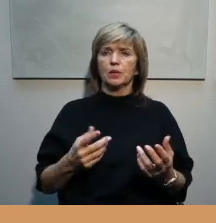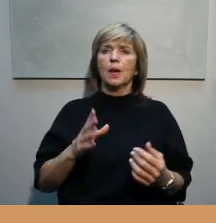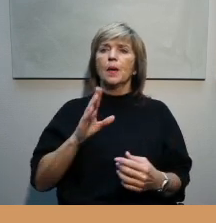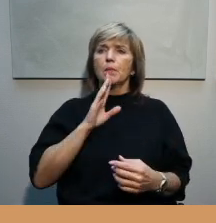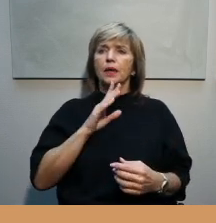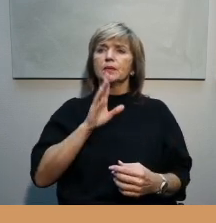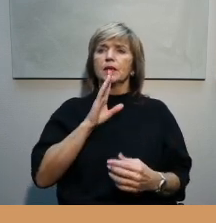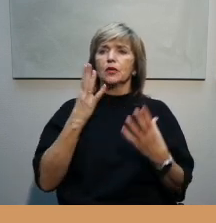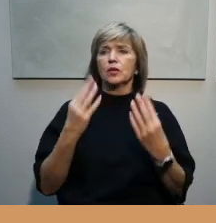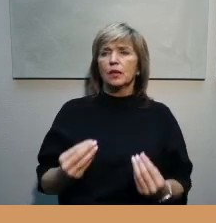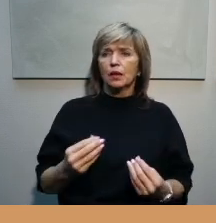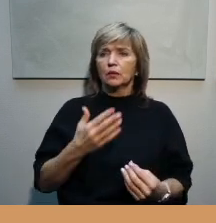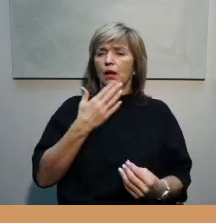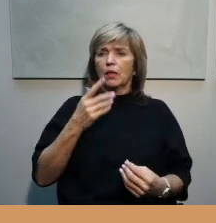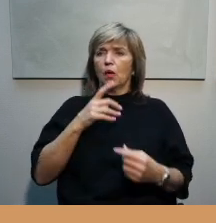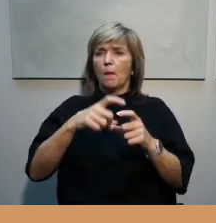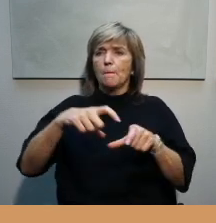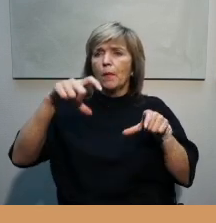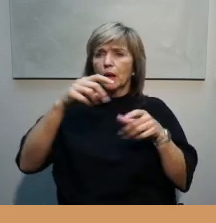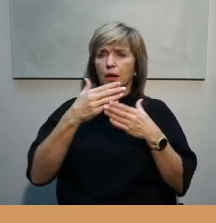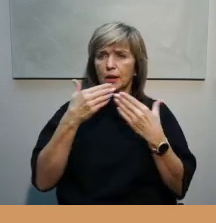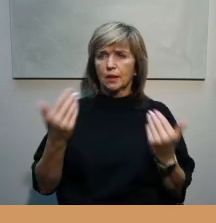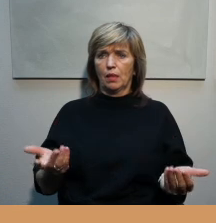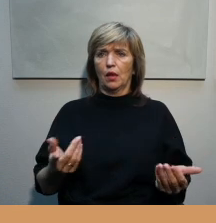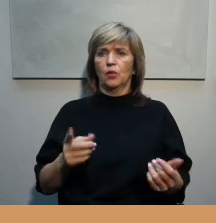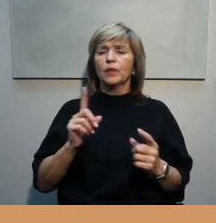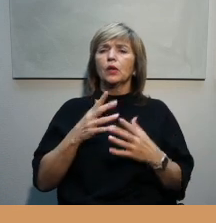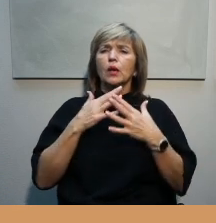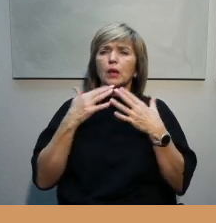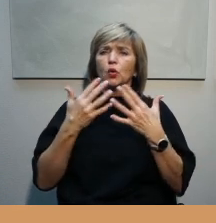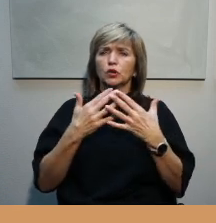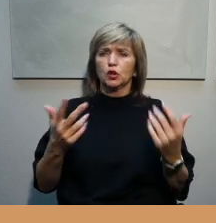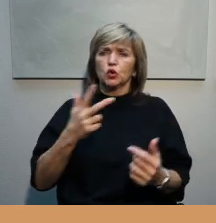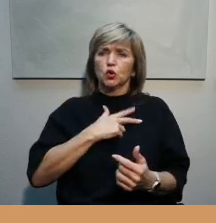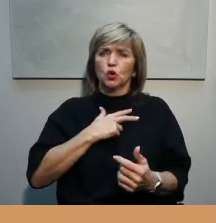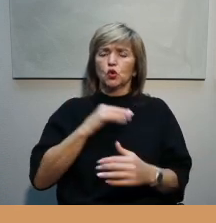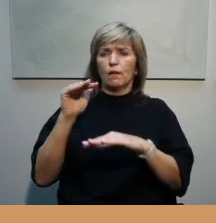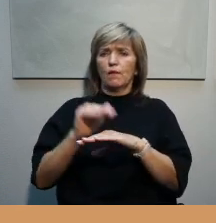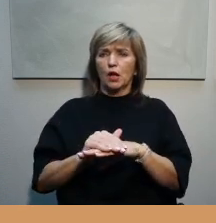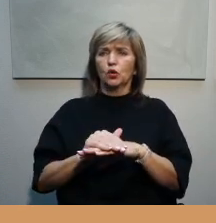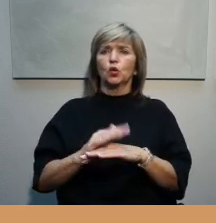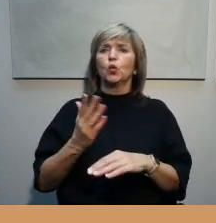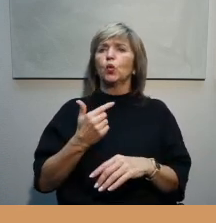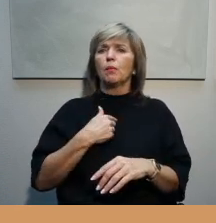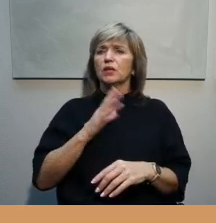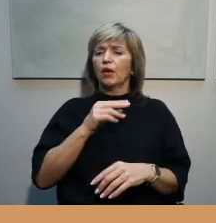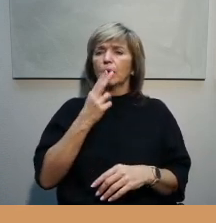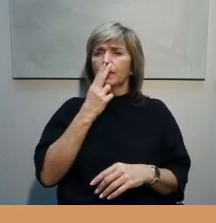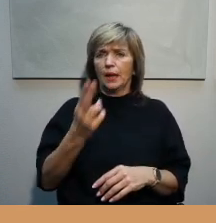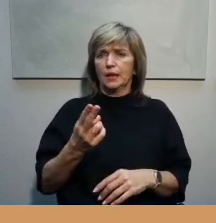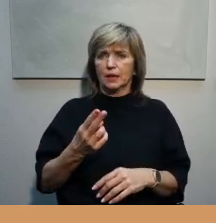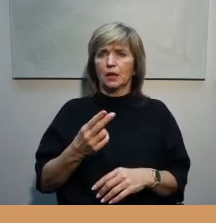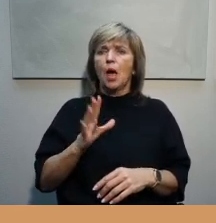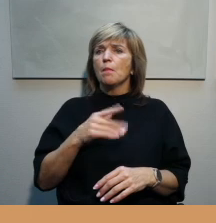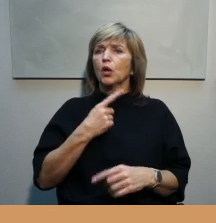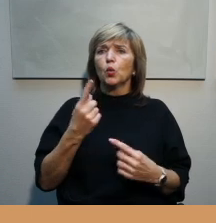ir mēneša reizes, nav pieejamas higienas lietas. Ir ļoti daudz sociālie faktori, kurus mēs varam nepamanīt,